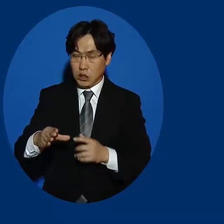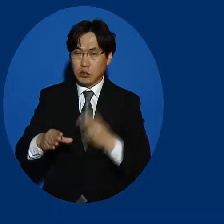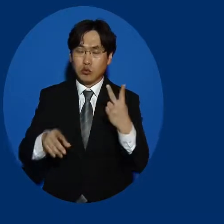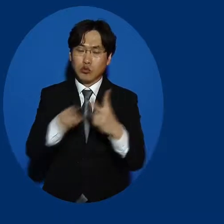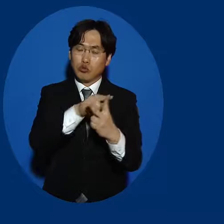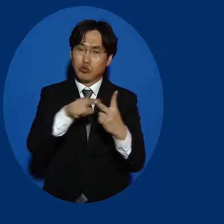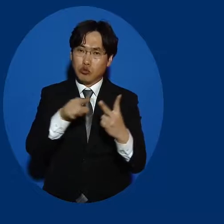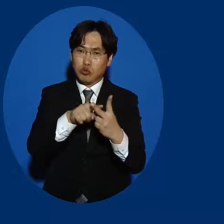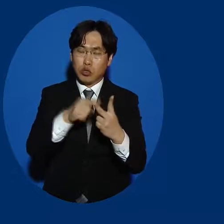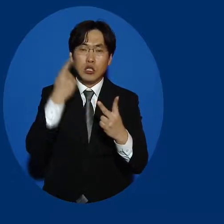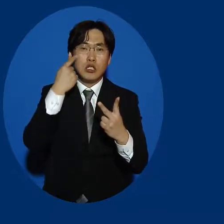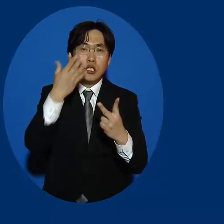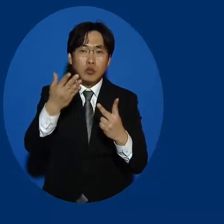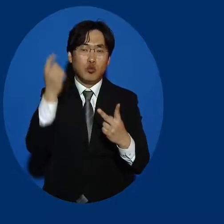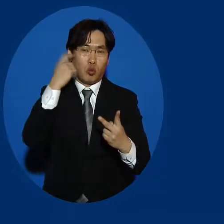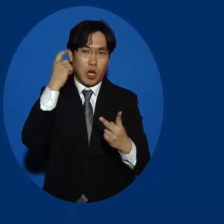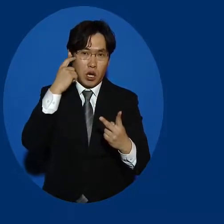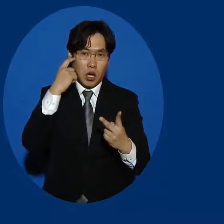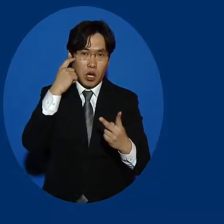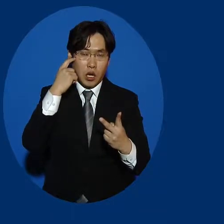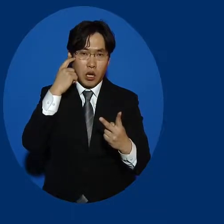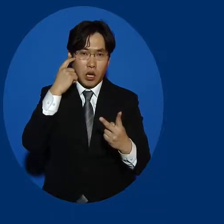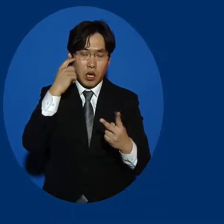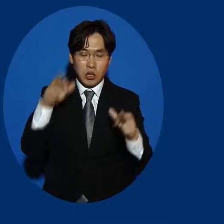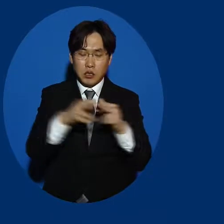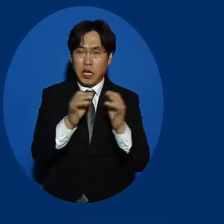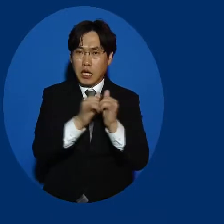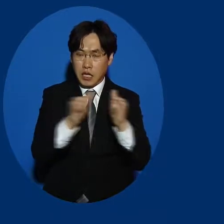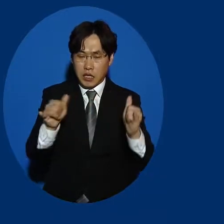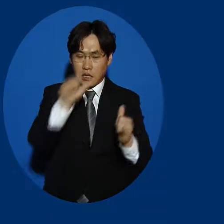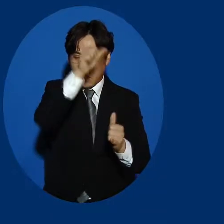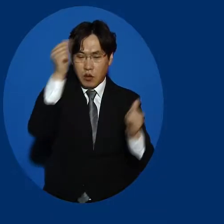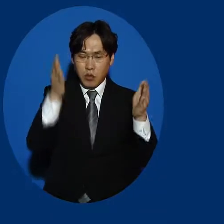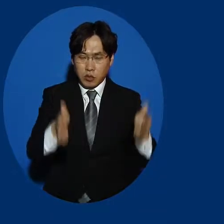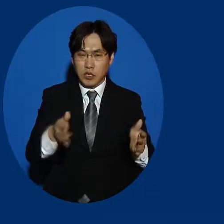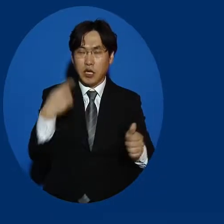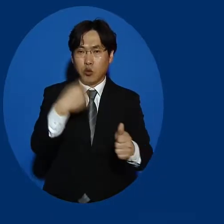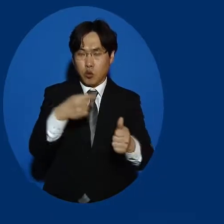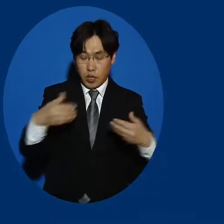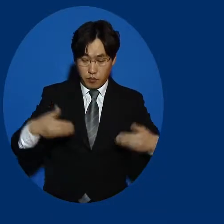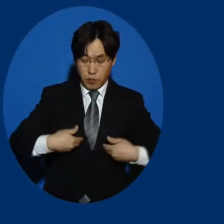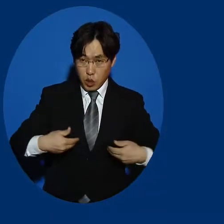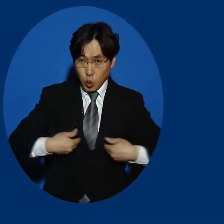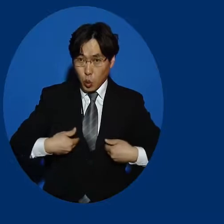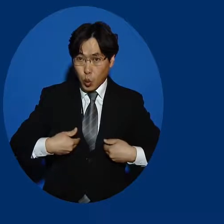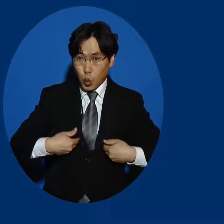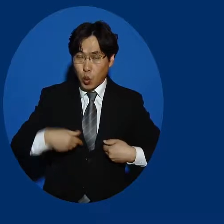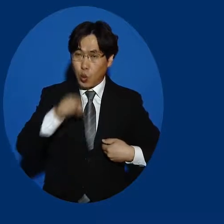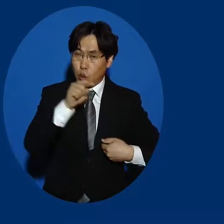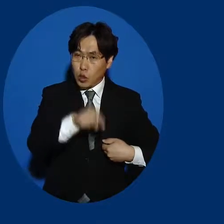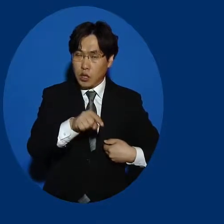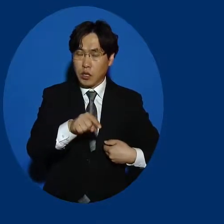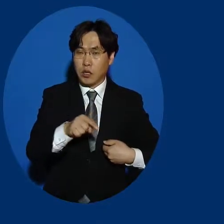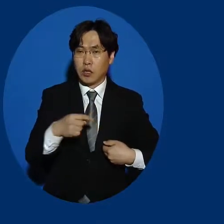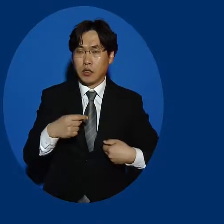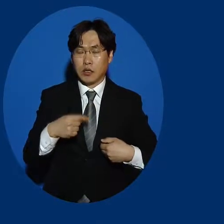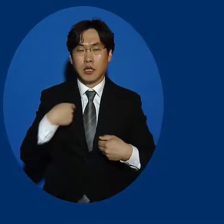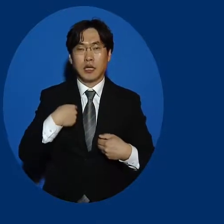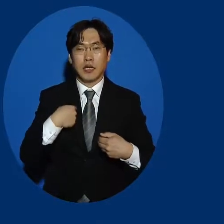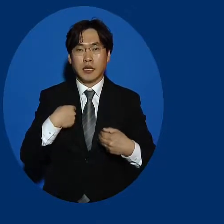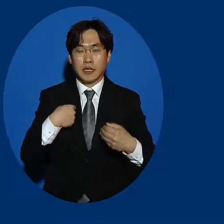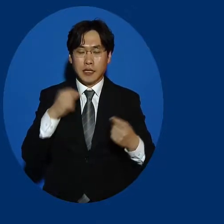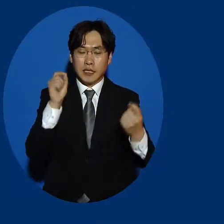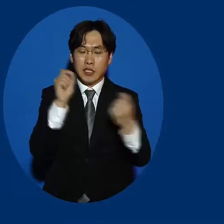이러한 질문이 생기는 이유는 장애인 평생교육의 필요성에 대해서 우리가 잘못 접근하고